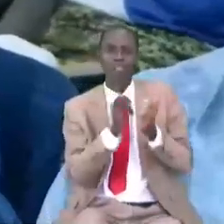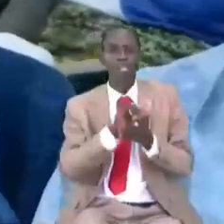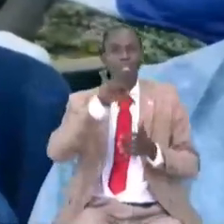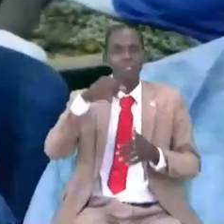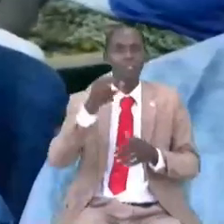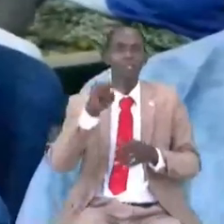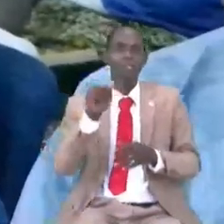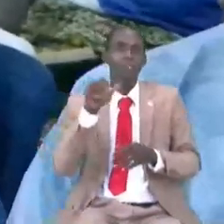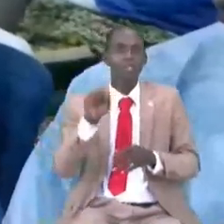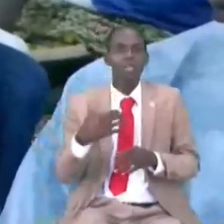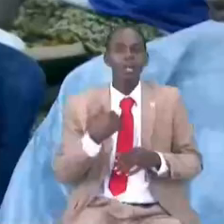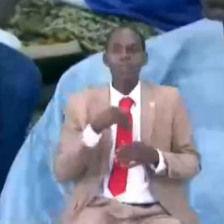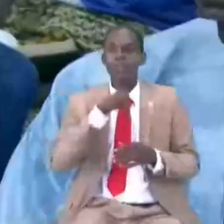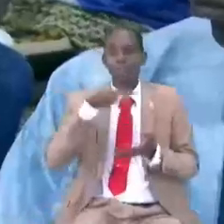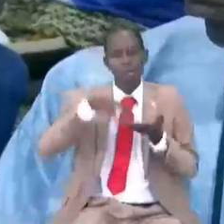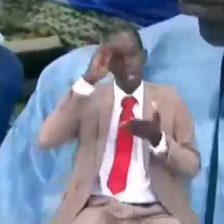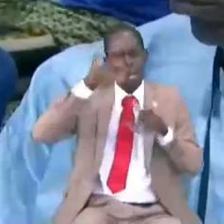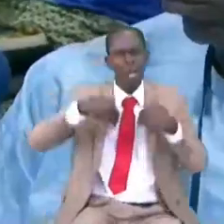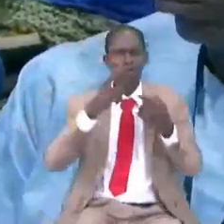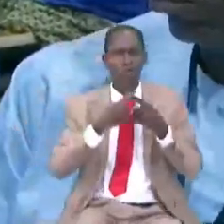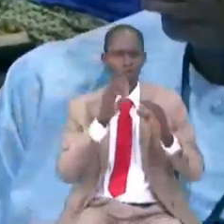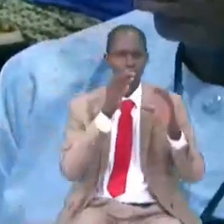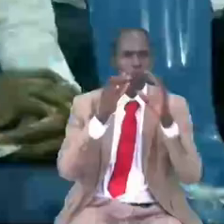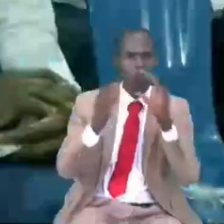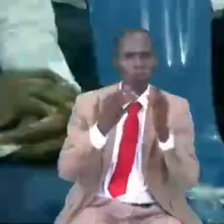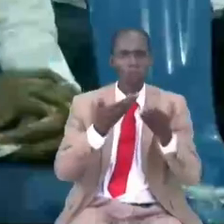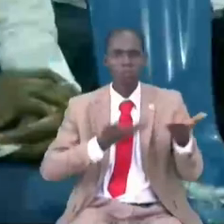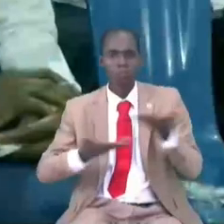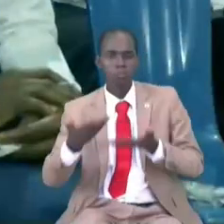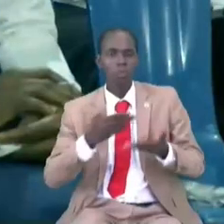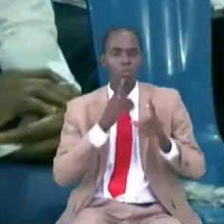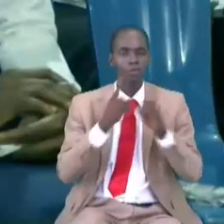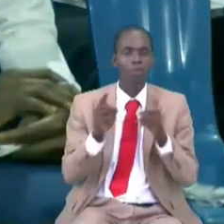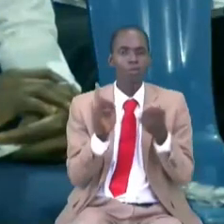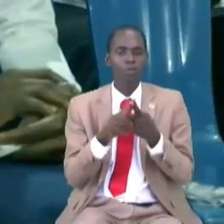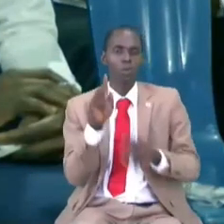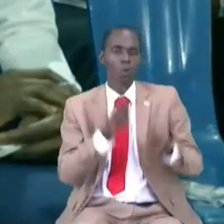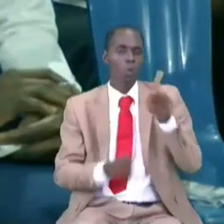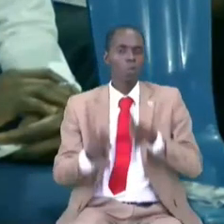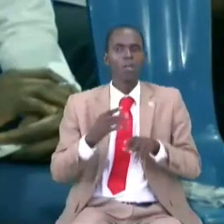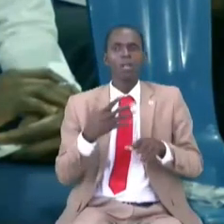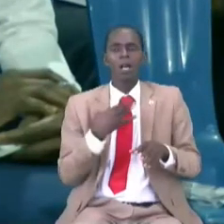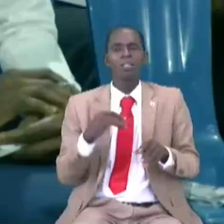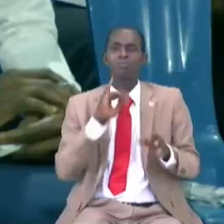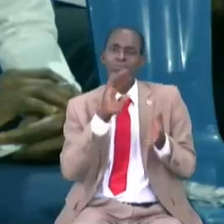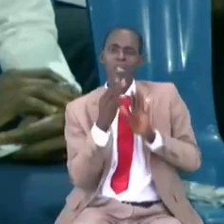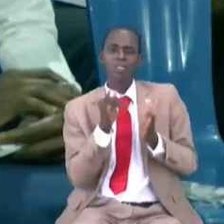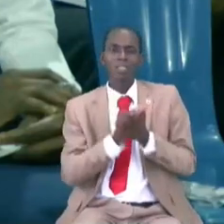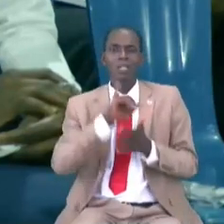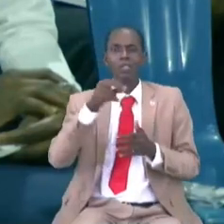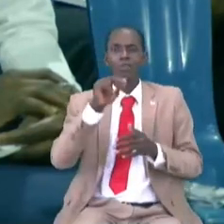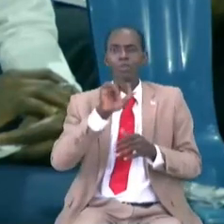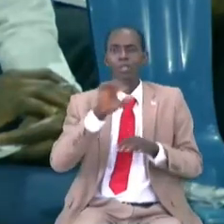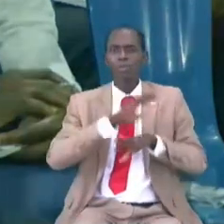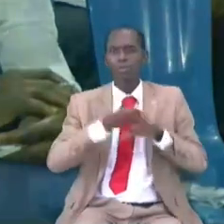pas regardé la société. Il n'avait pas regardé leur visage pour voir comment présenter son message. Mais